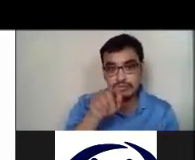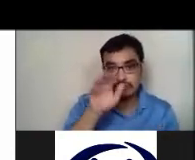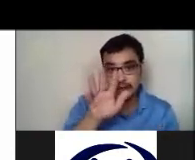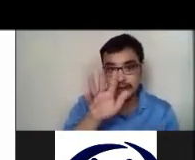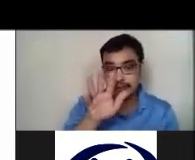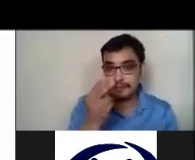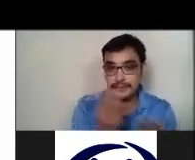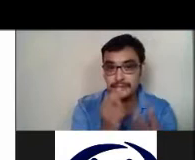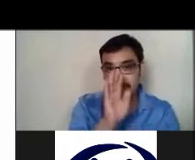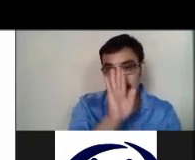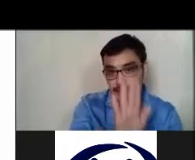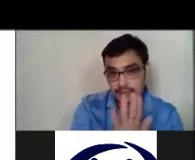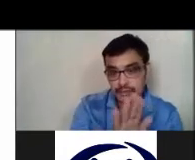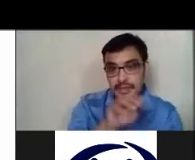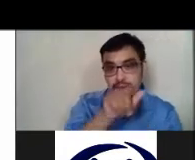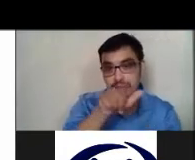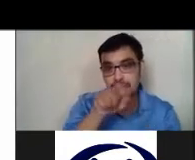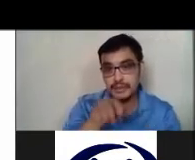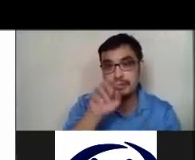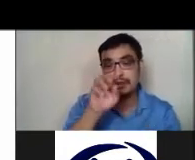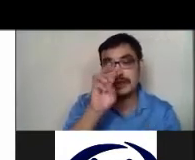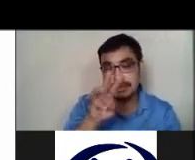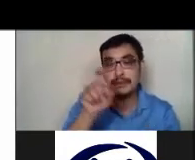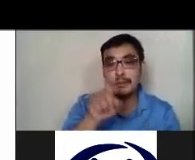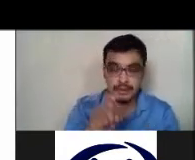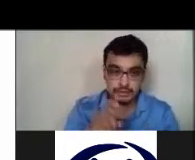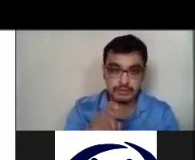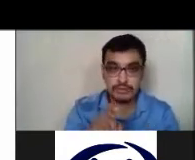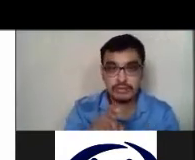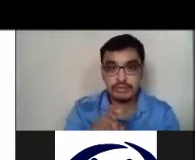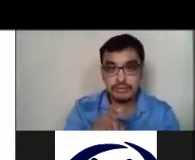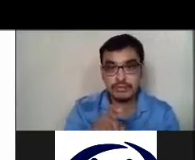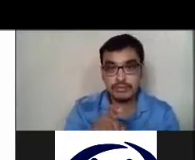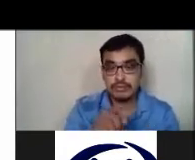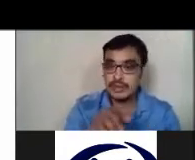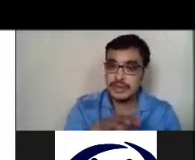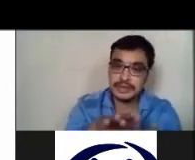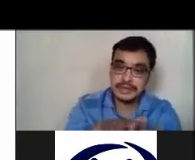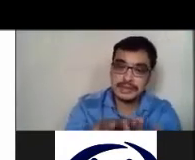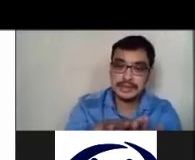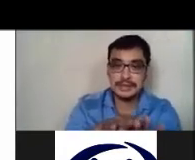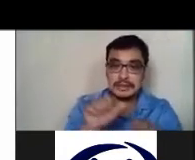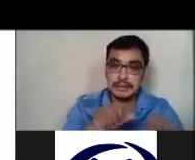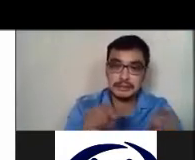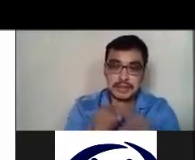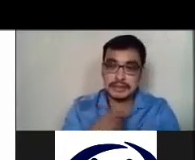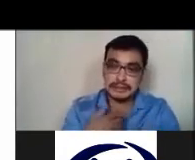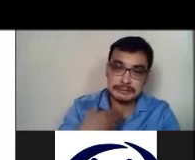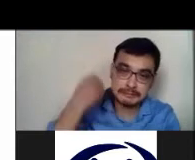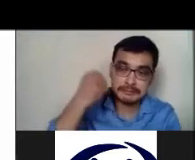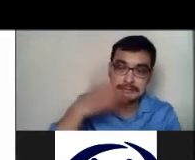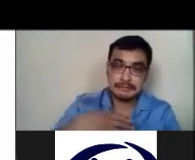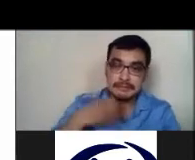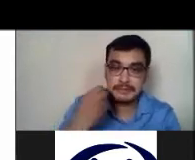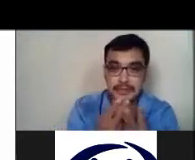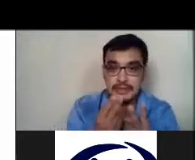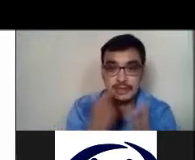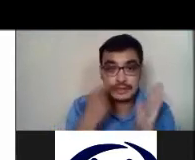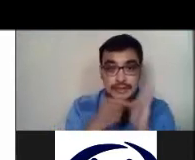चाहिँ 7.3% चाहिँ एकदमै जतिखेर पनि आत्महत्या गर्न मन लाग्ने देखिन्छ